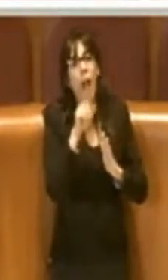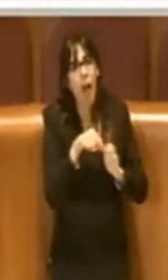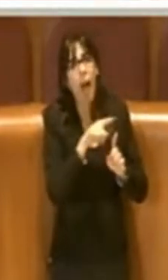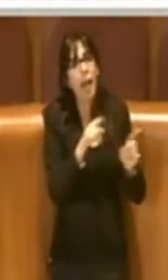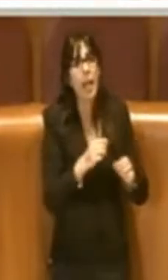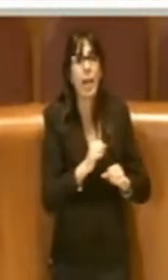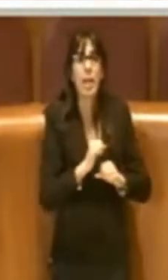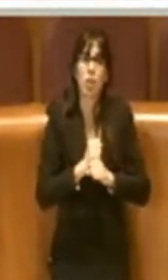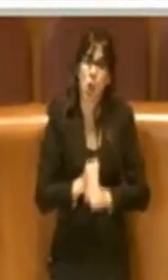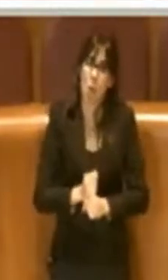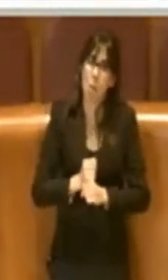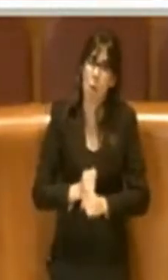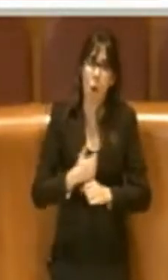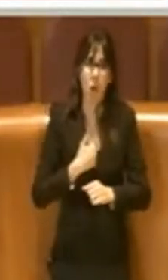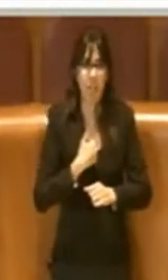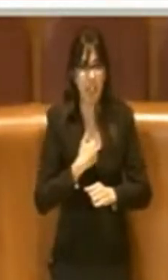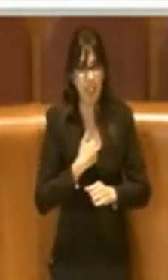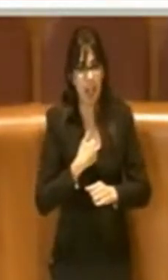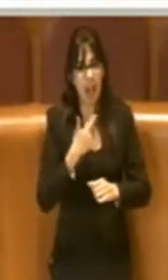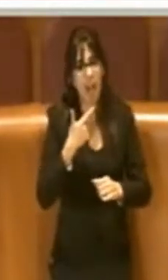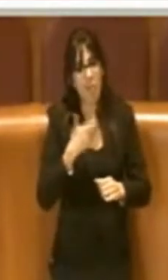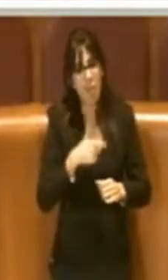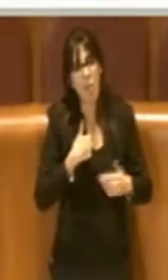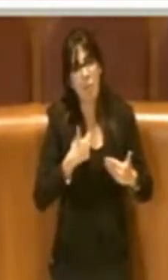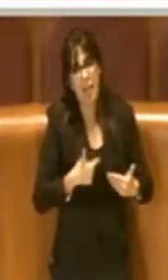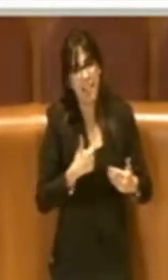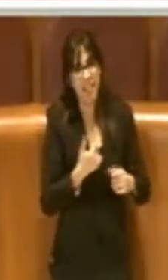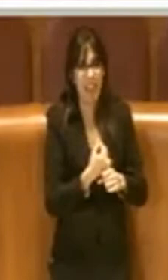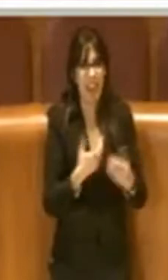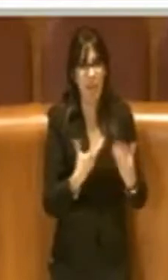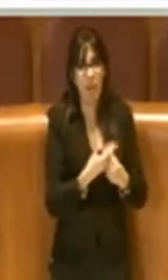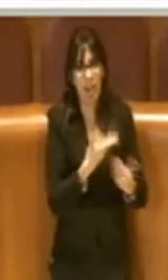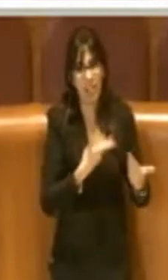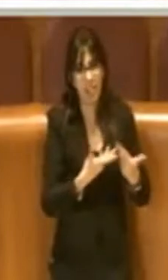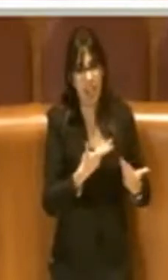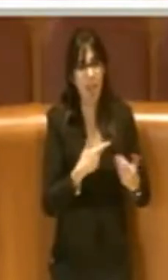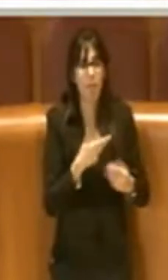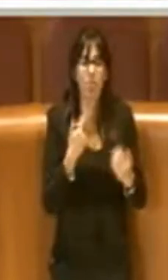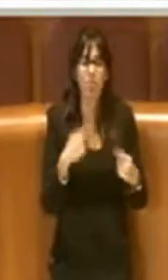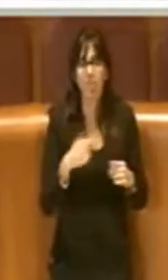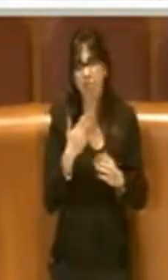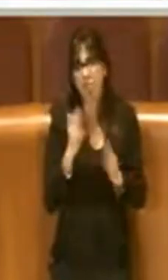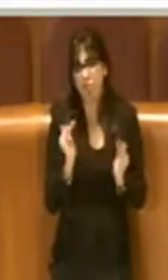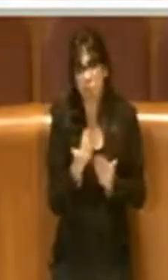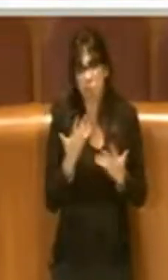quando insomma lavoriamo insieme. Per adesso è tutto, grazie Presidente.